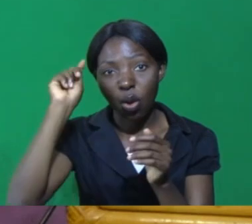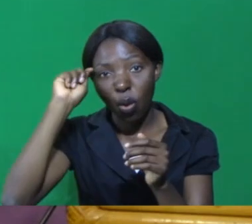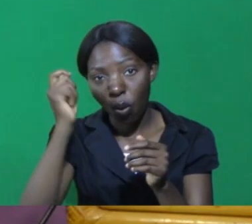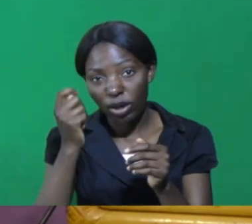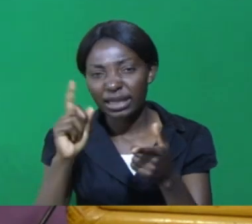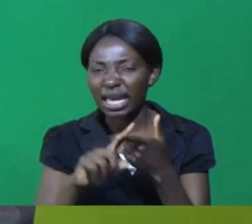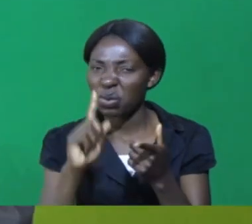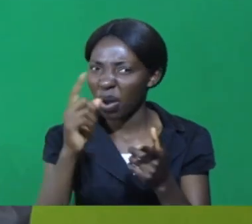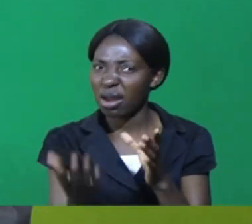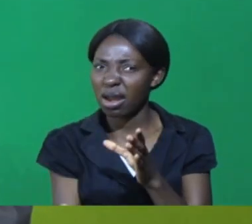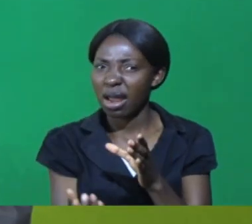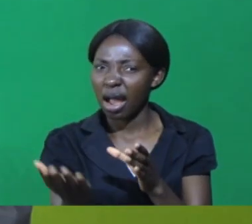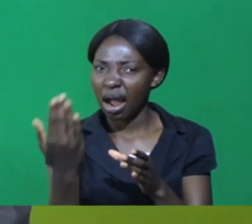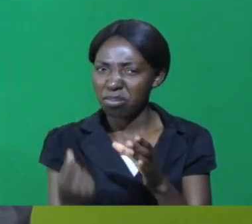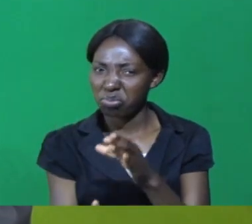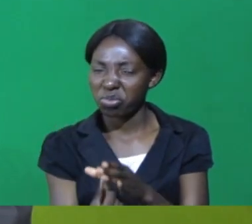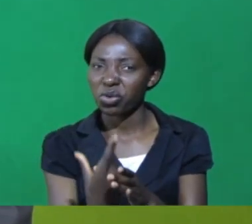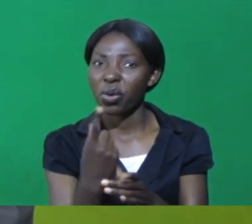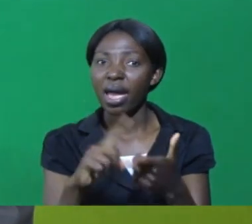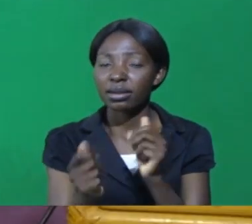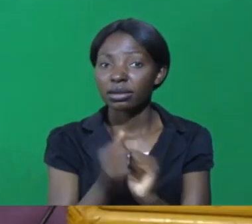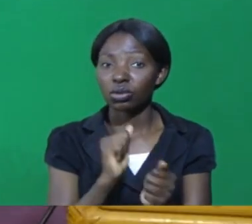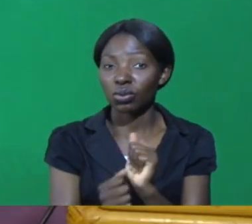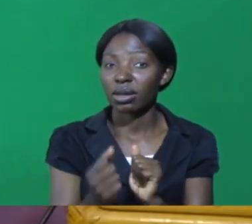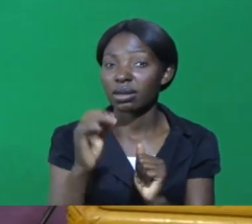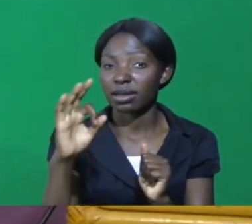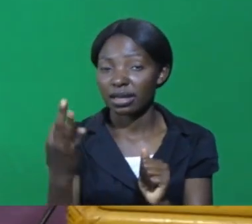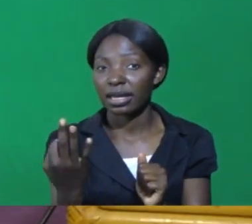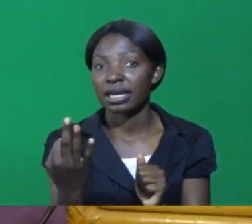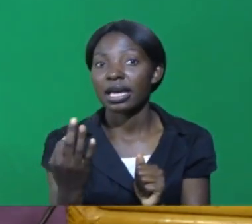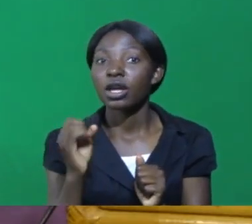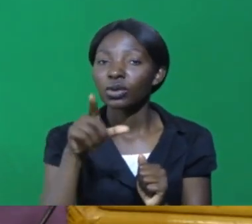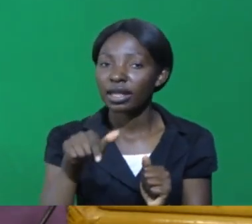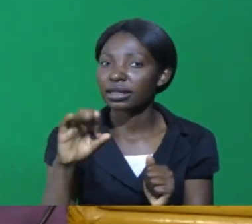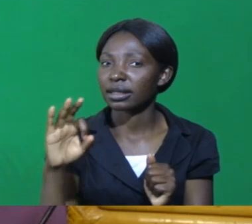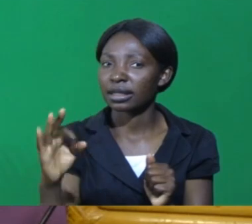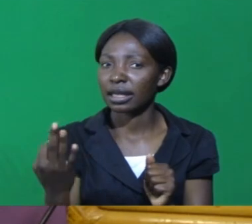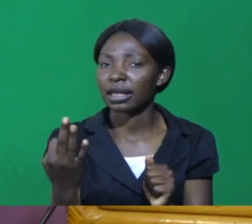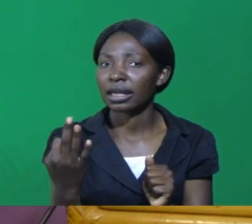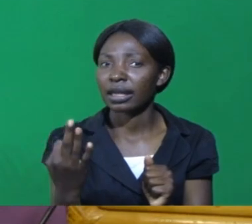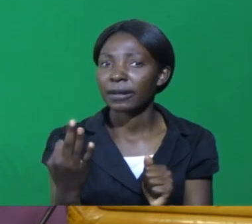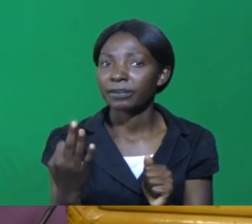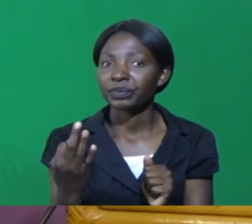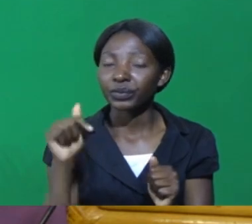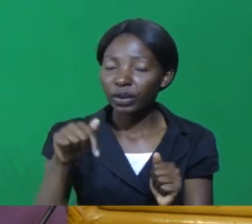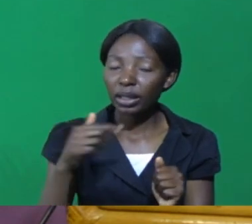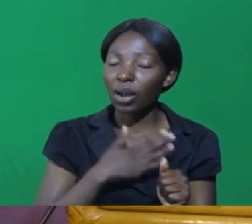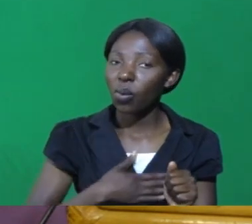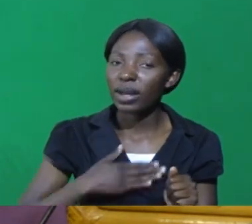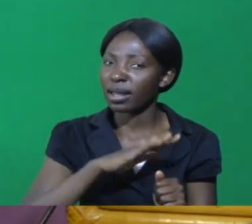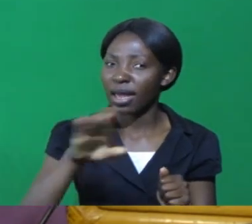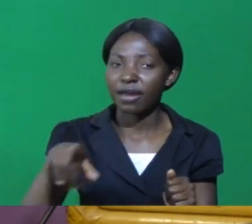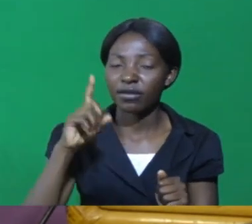yakaparadza dzimwe nyanga 3. Tikadzidza kuti nyanga idzi madzimambo. Mungaudze here vateereri, because nhasi ndoda kuti vateereri